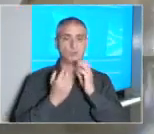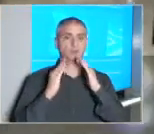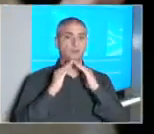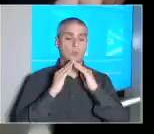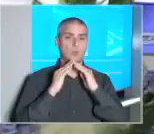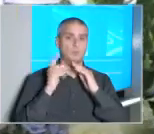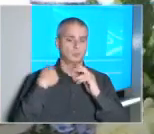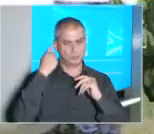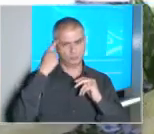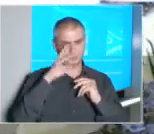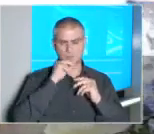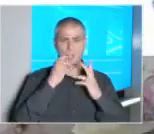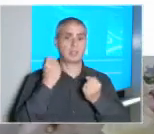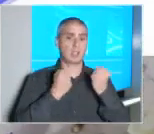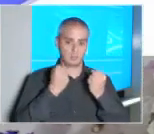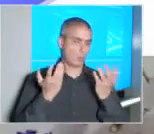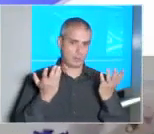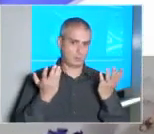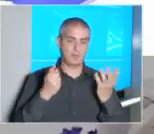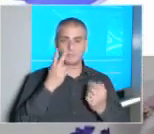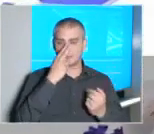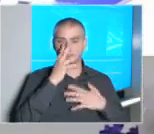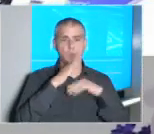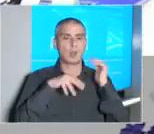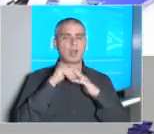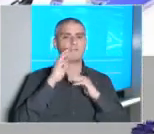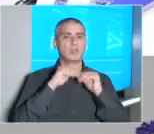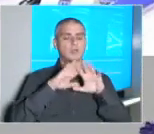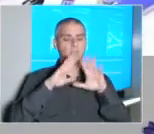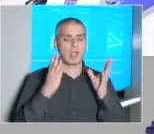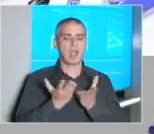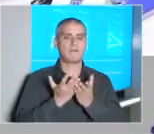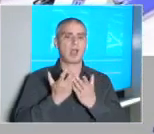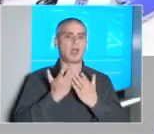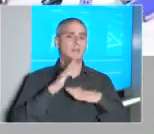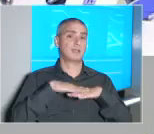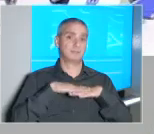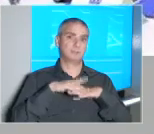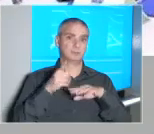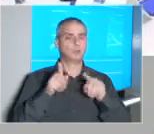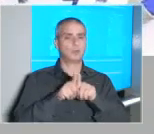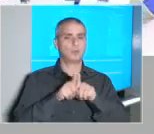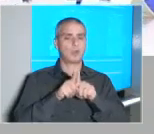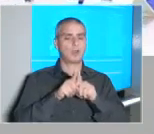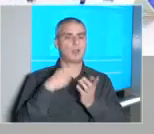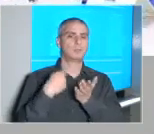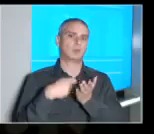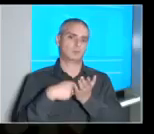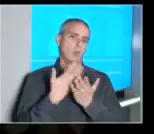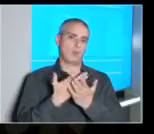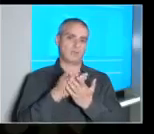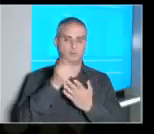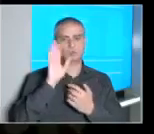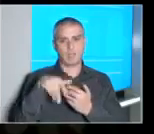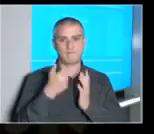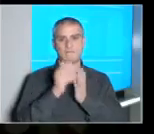השיכון. אני מניח שמדובר בתיק התחבורה. נסו לבנות לו איזושהי חבילת תיקים, שזה בעצם יהיה פיצוי לעובדה שהוא